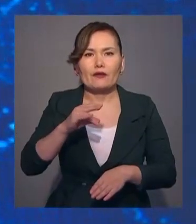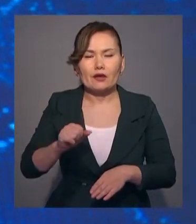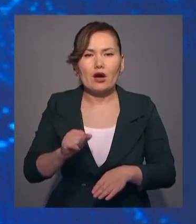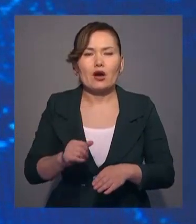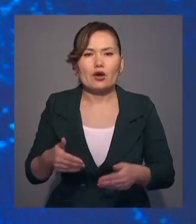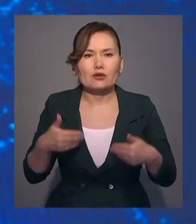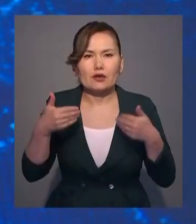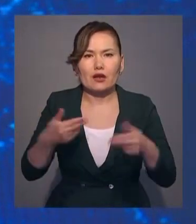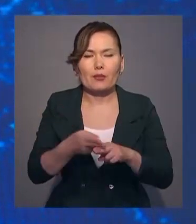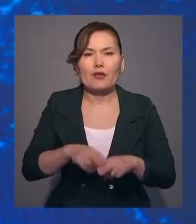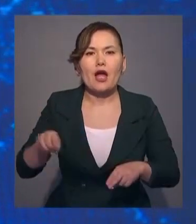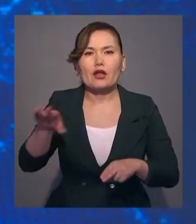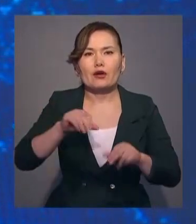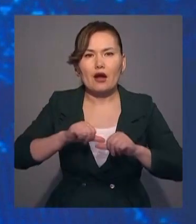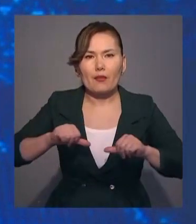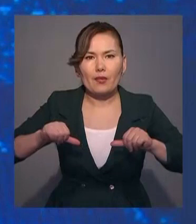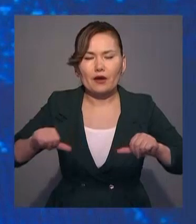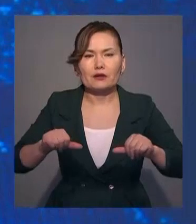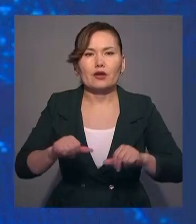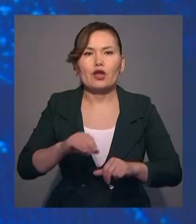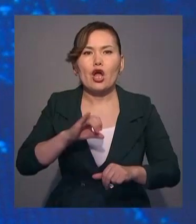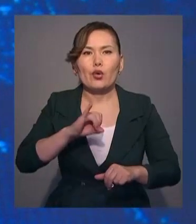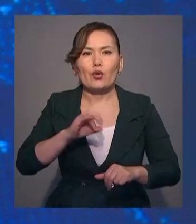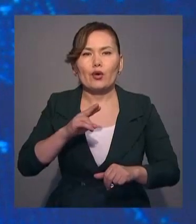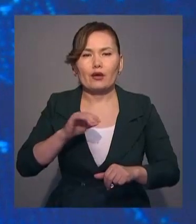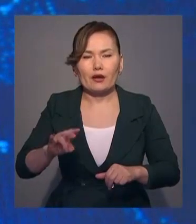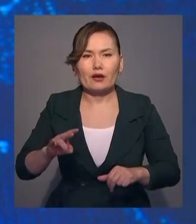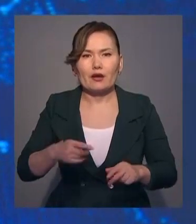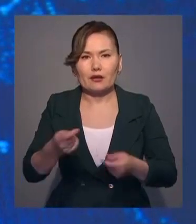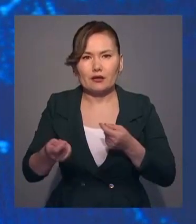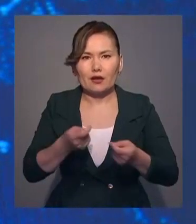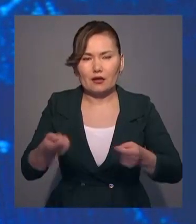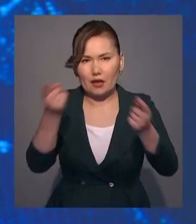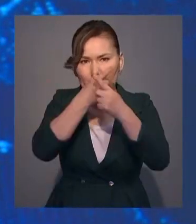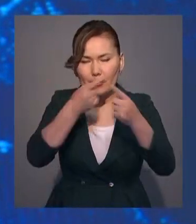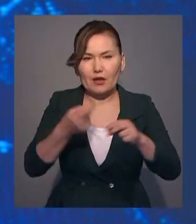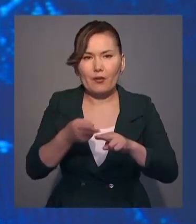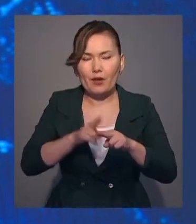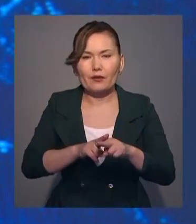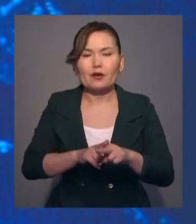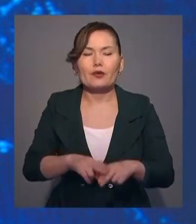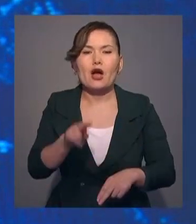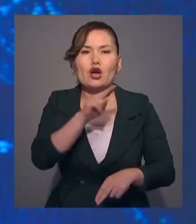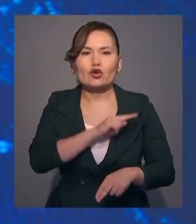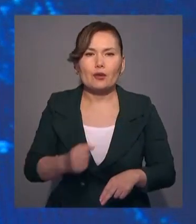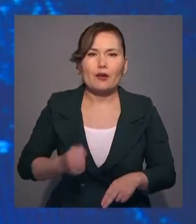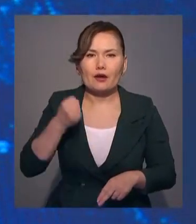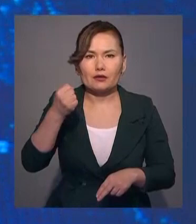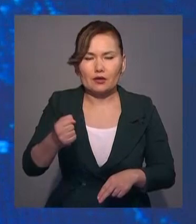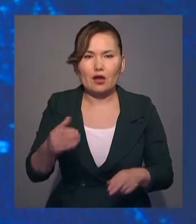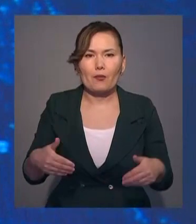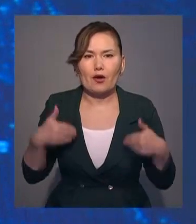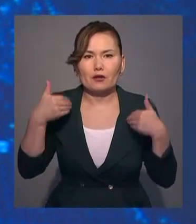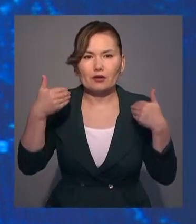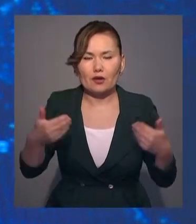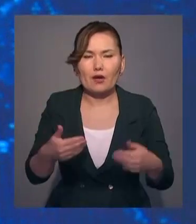Бұл туралы Еурокомиссия басшысы Жан-Клод Юнкер хабарлады. Ол Георгиеваны үміткерлікке ұсынылуымен құттықтап, оның бойында бұл